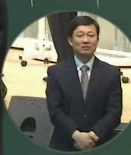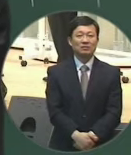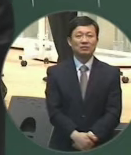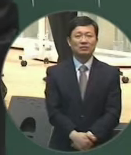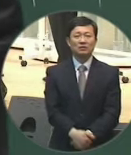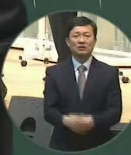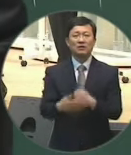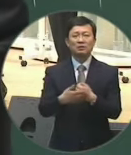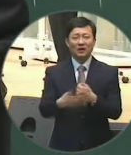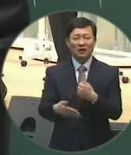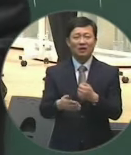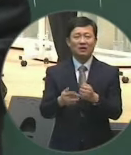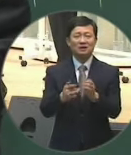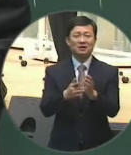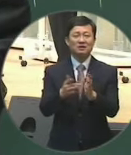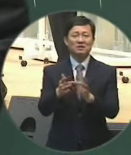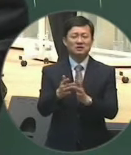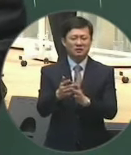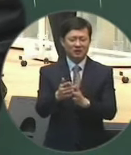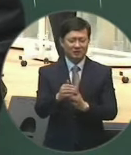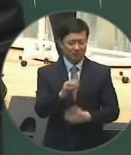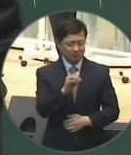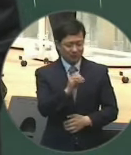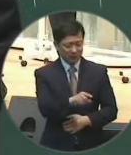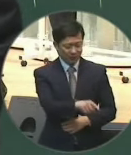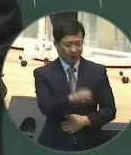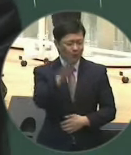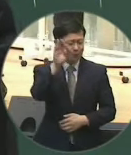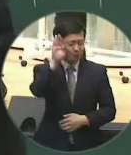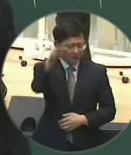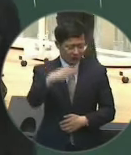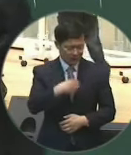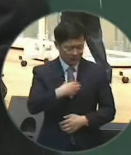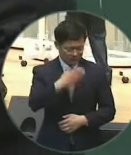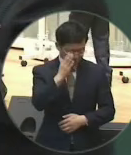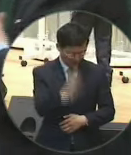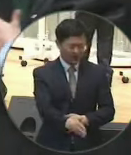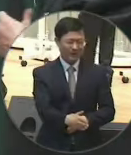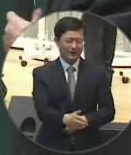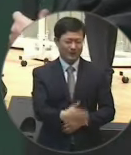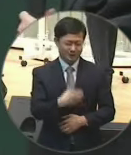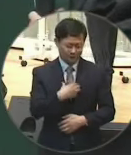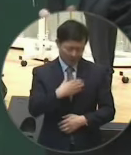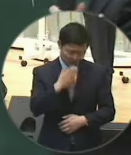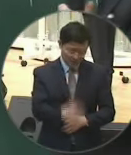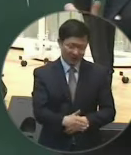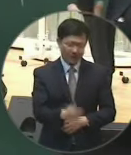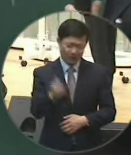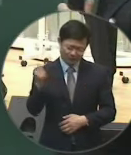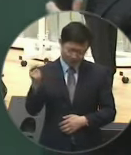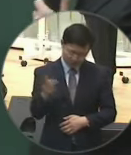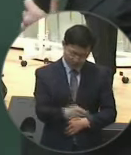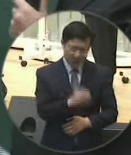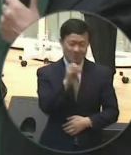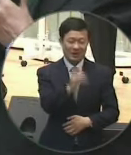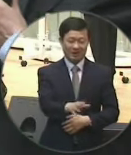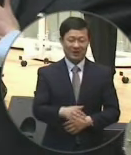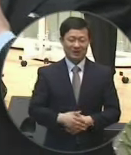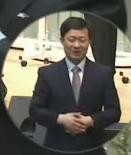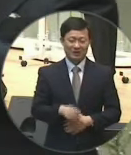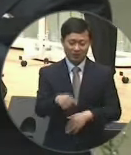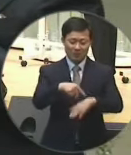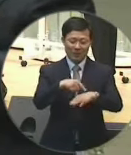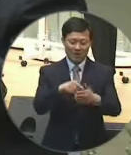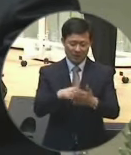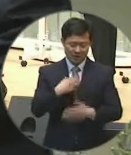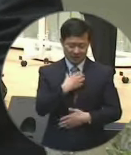그래서 예수님께서 미래 걱정할 필요 없다 그랬습니다. That's why Jesus says there is no reason for you to worry about the future. 너희는